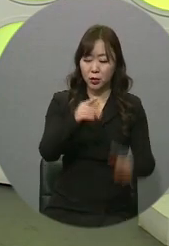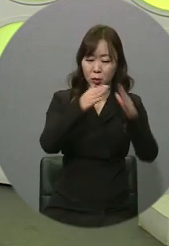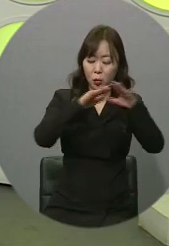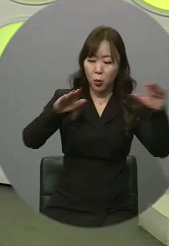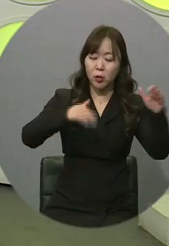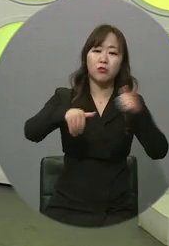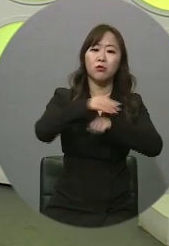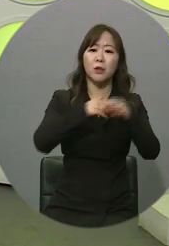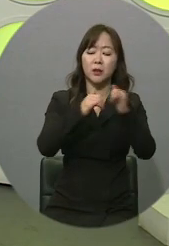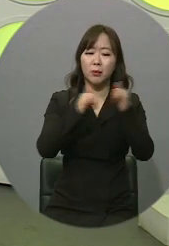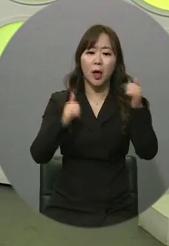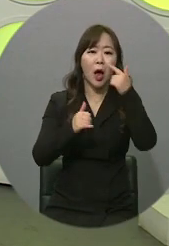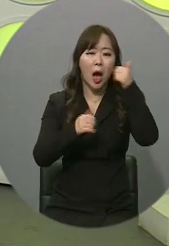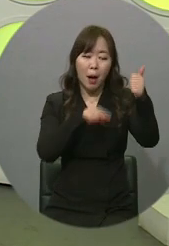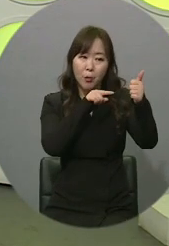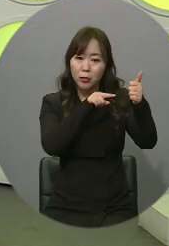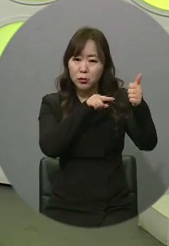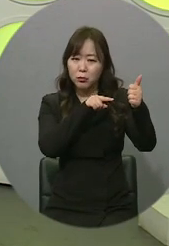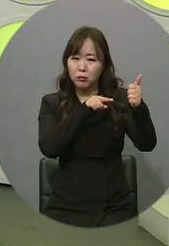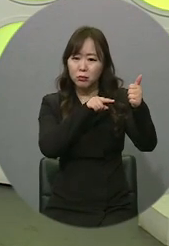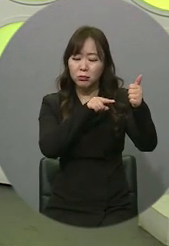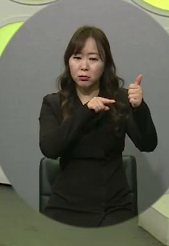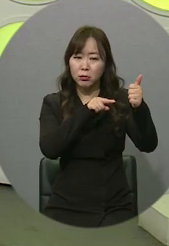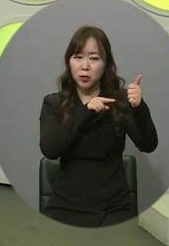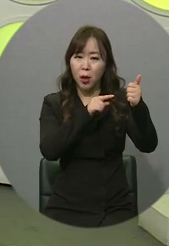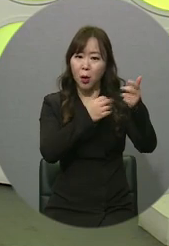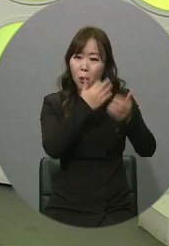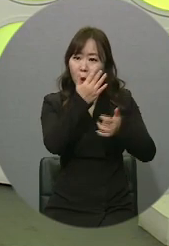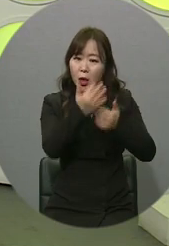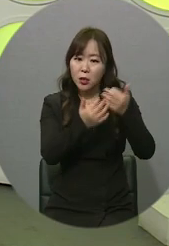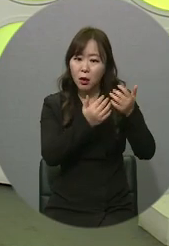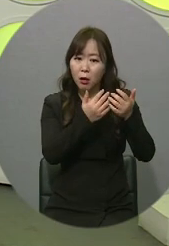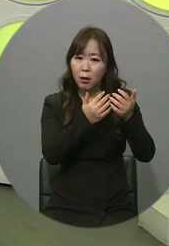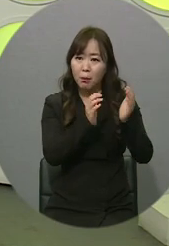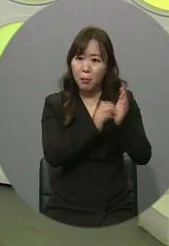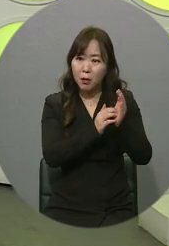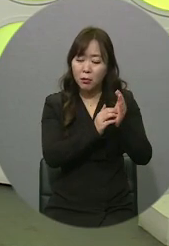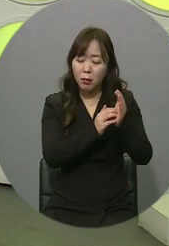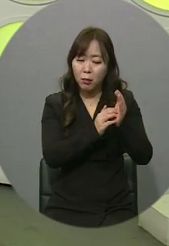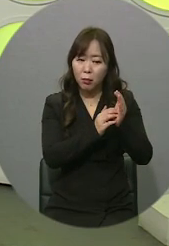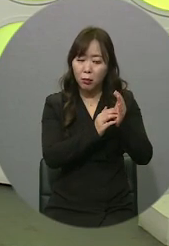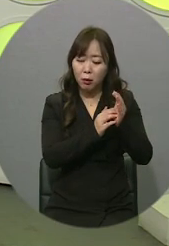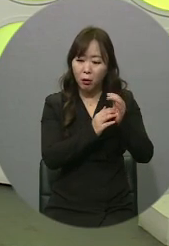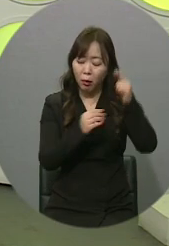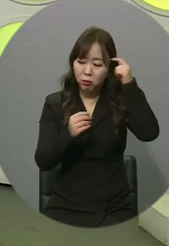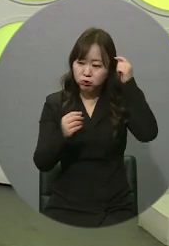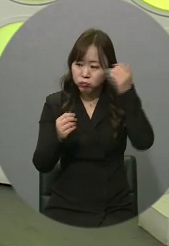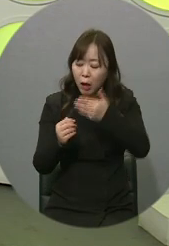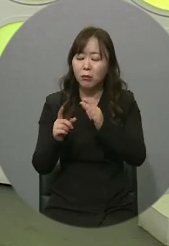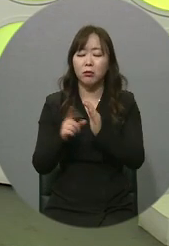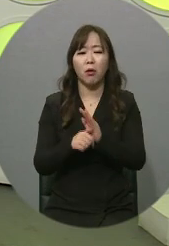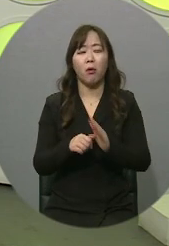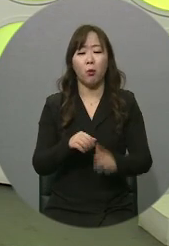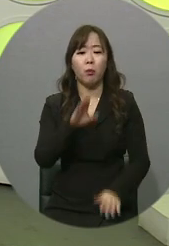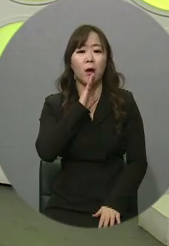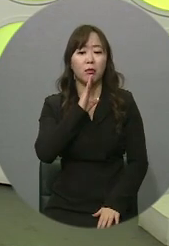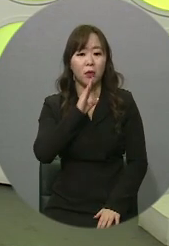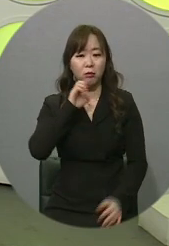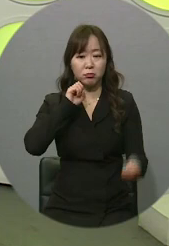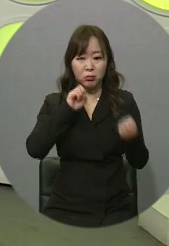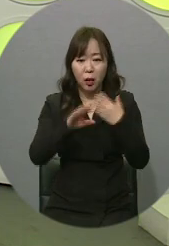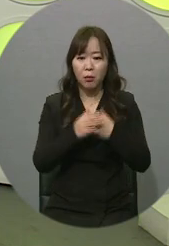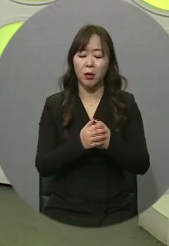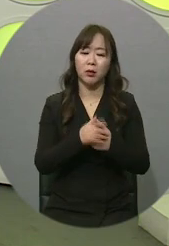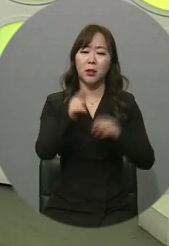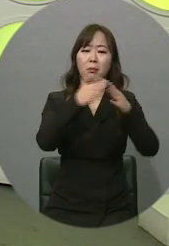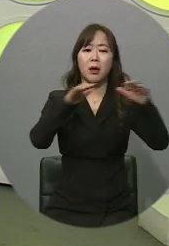인근 주민이 네. 아버지를 혹시 화장시켰냐고 묻더라고요. 네. 그래서 누이가 그렇다고 얘기를 했죠. 네. 그러자